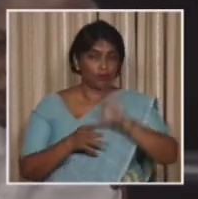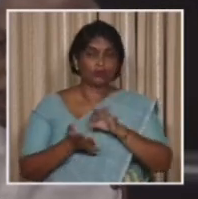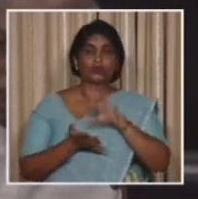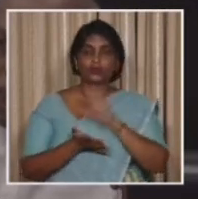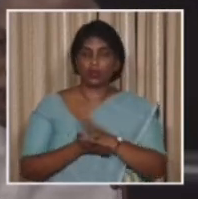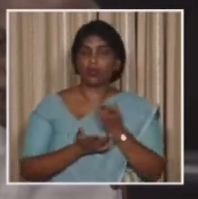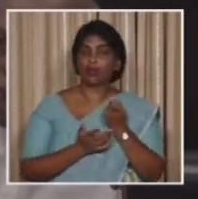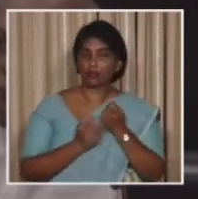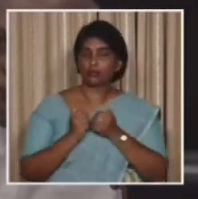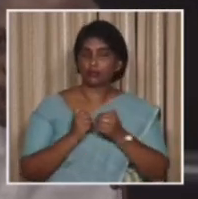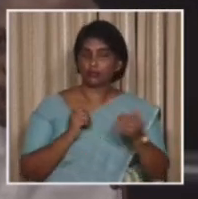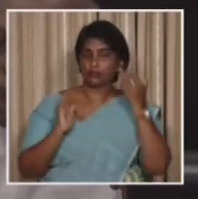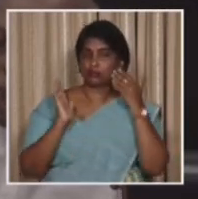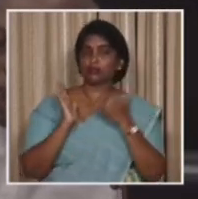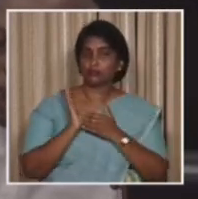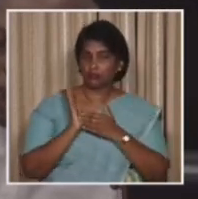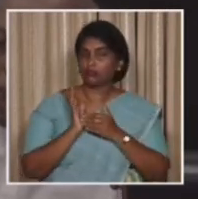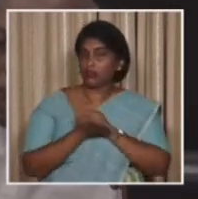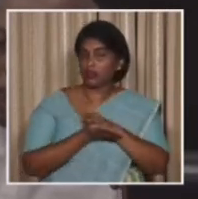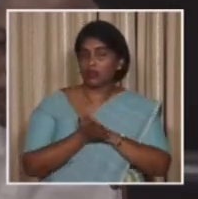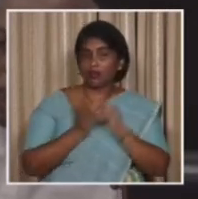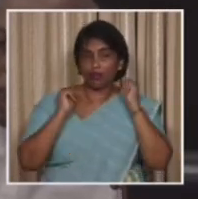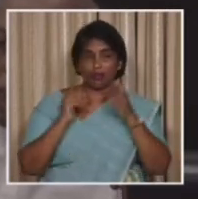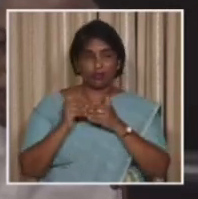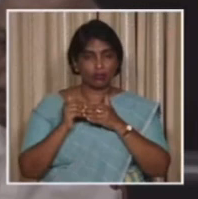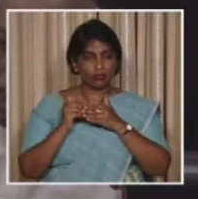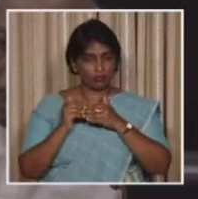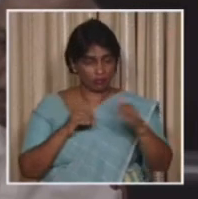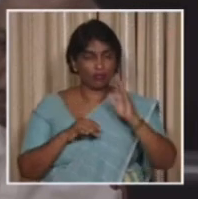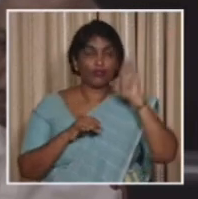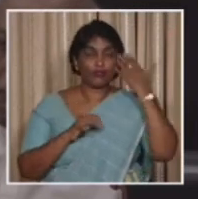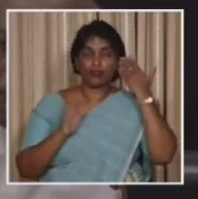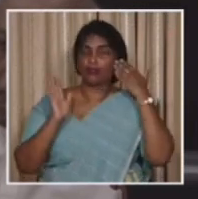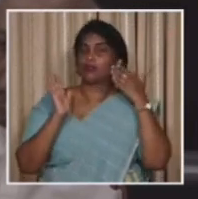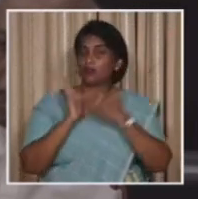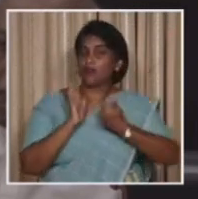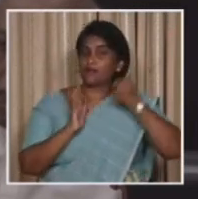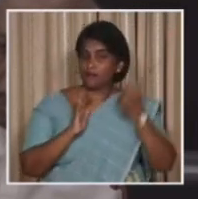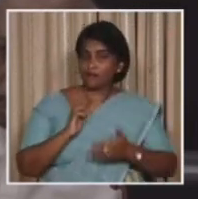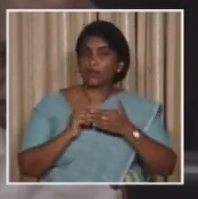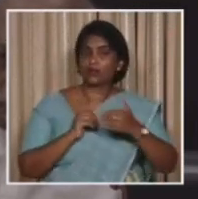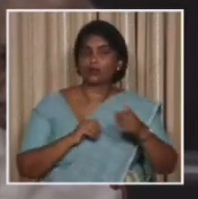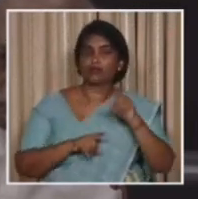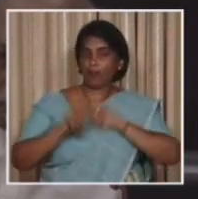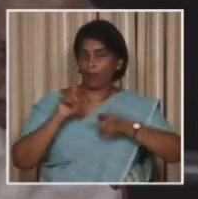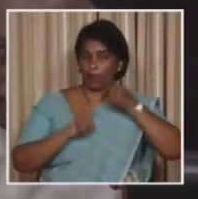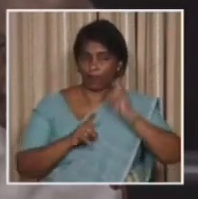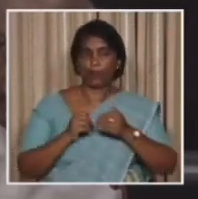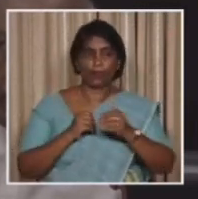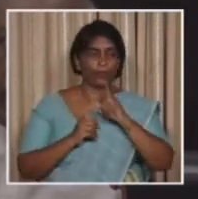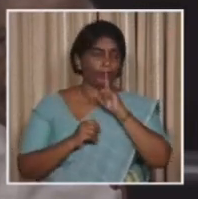අපගේ ආර්ථික යථා තත්ත්වයට පත්කර ගැනීමට පවත්වා විශේෂ වැදගත්කමක් සහිත එකඟතාවයක්